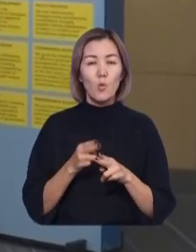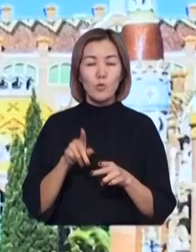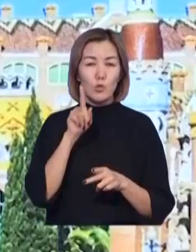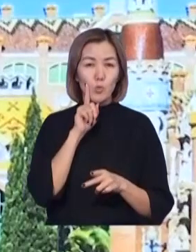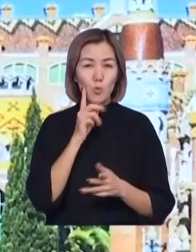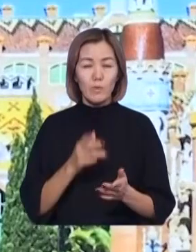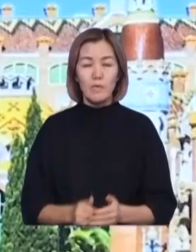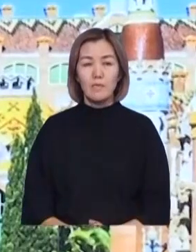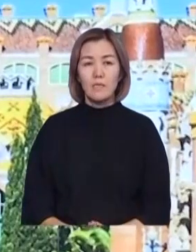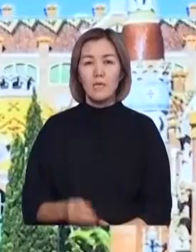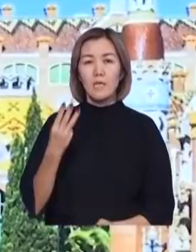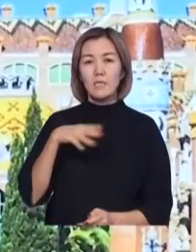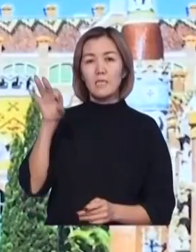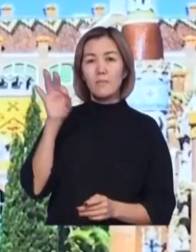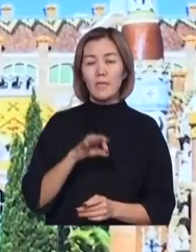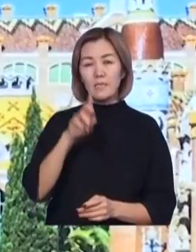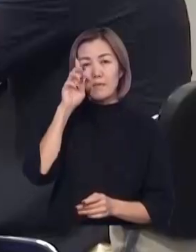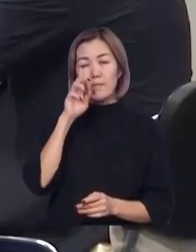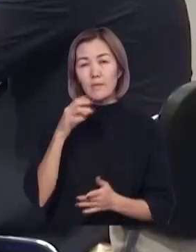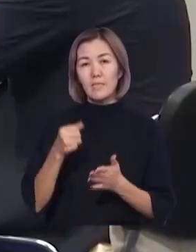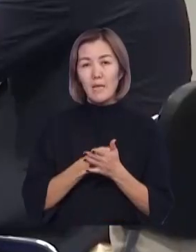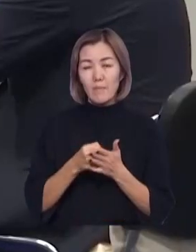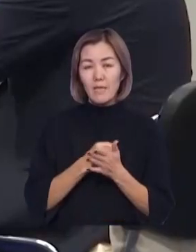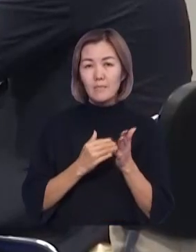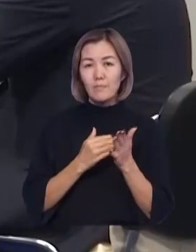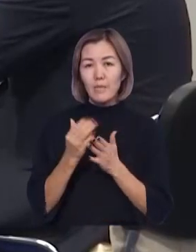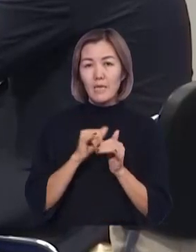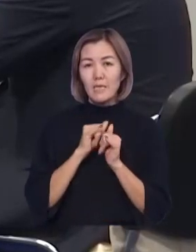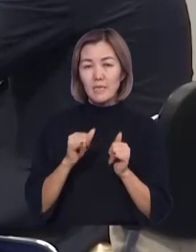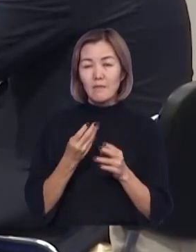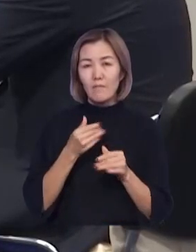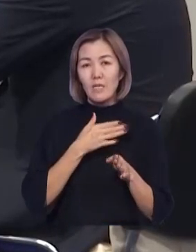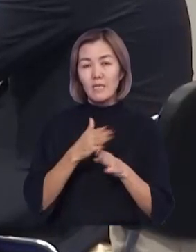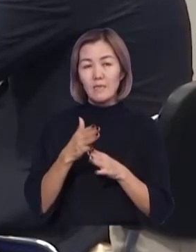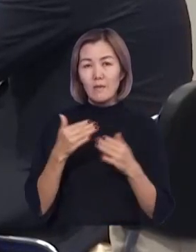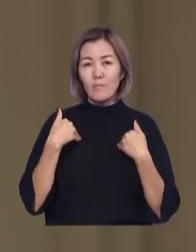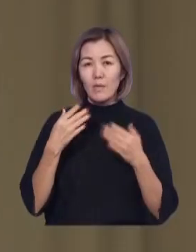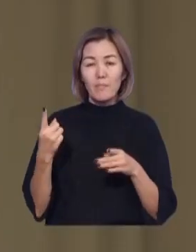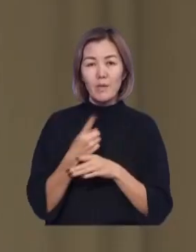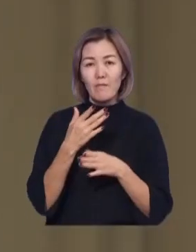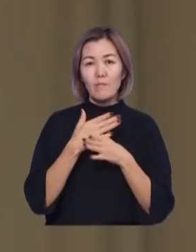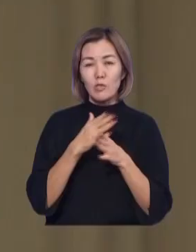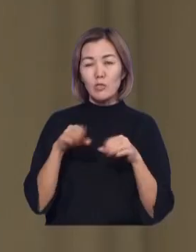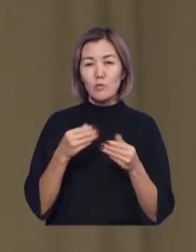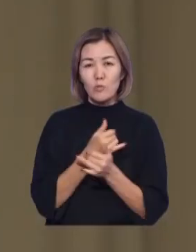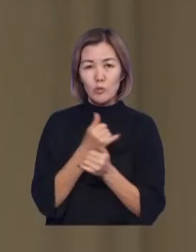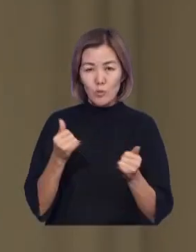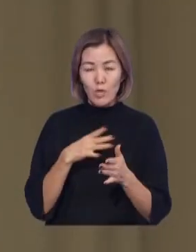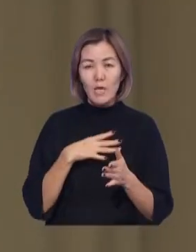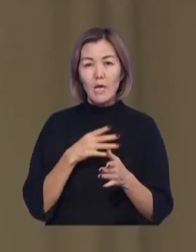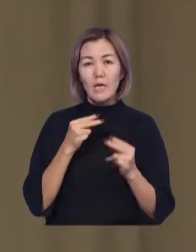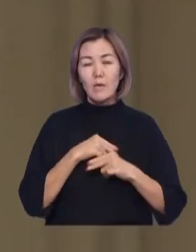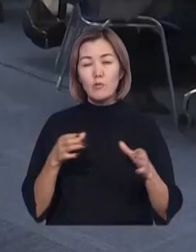удобно 30% стран мира добились прогресса в достаточном финансировании предоставления первичных медицинских услуг рабочая